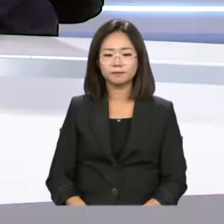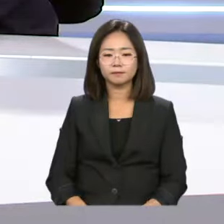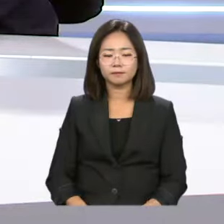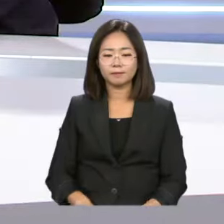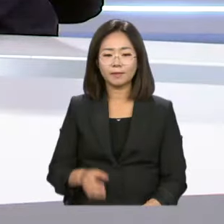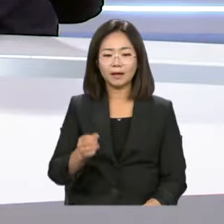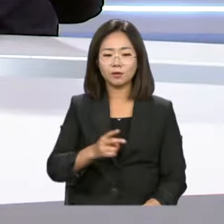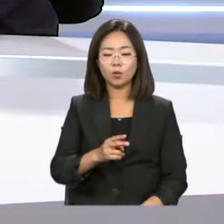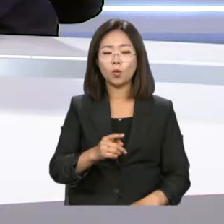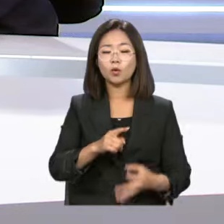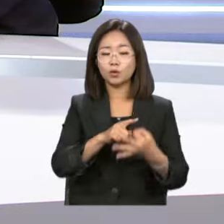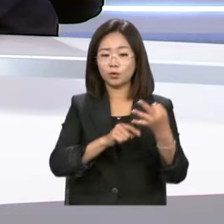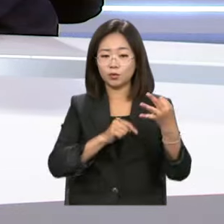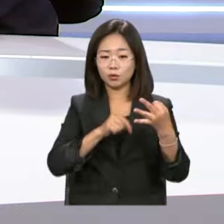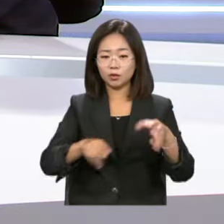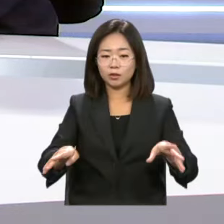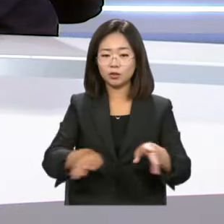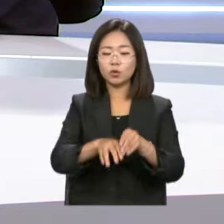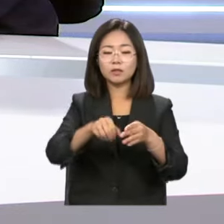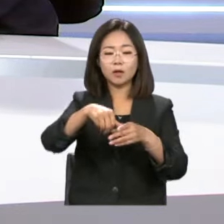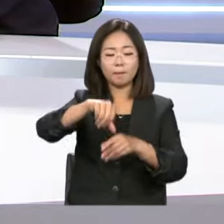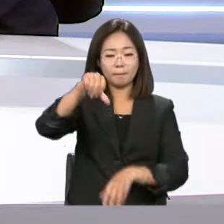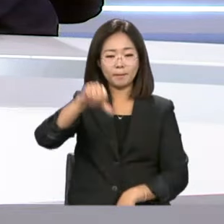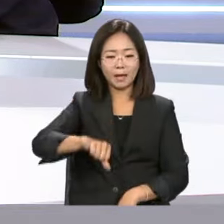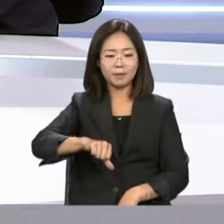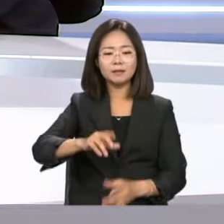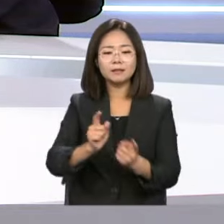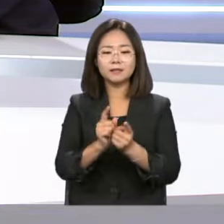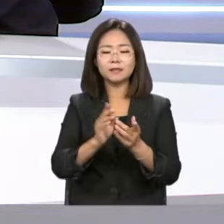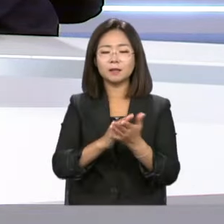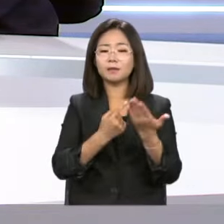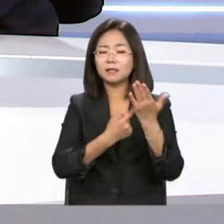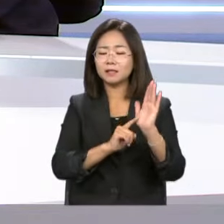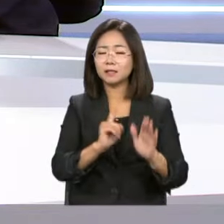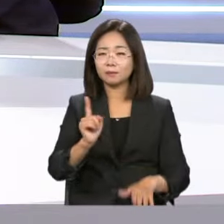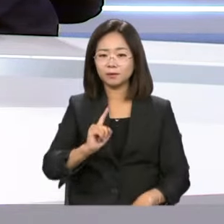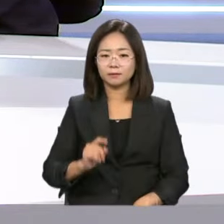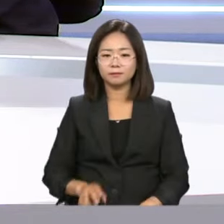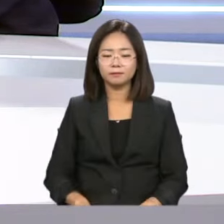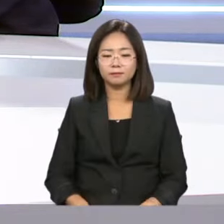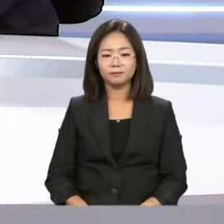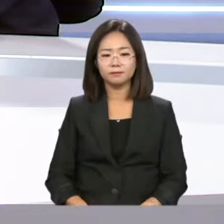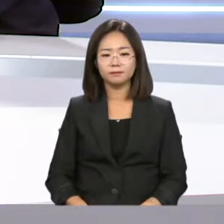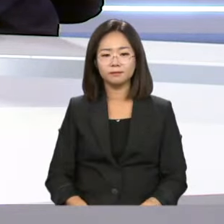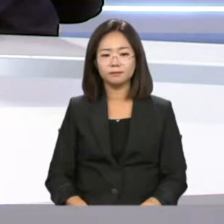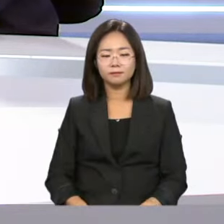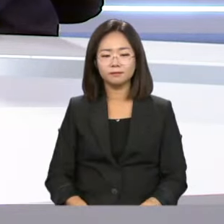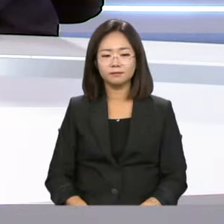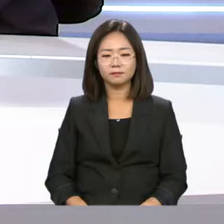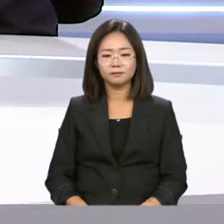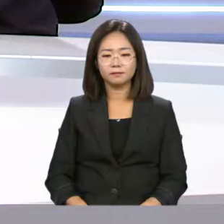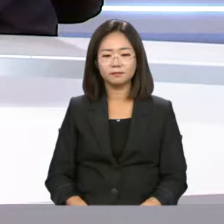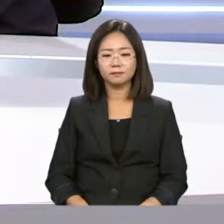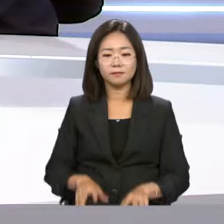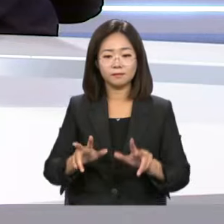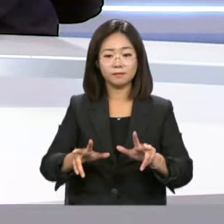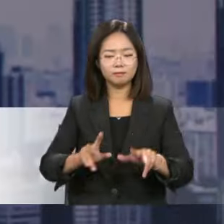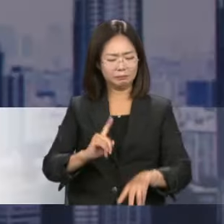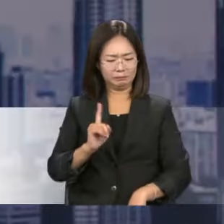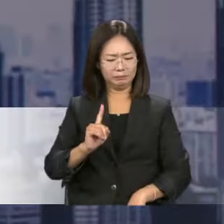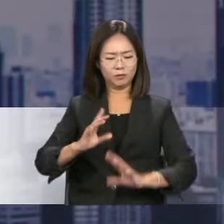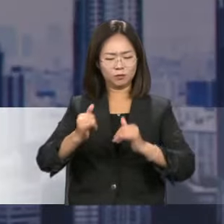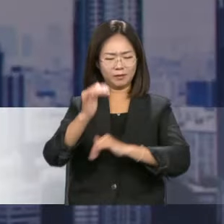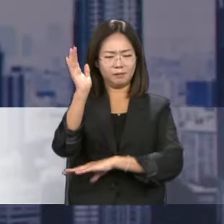대통령이이 총선 패배에 대한 입장을 직접 바뀔 것이다 뭐 이런 예상도 있던데요이 부분은 어떻습니까 네 아직까지 별도의